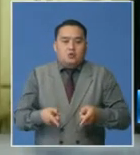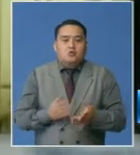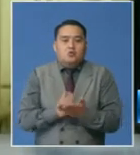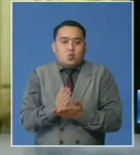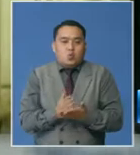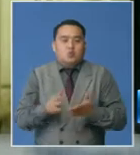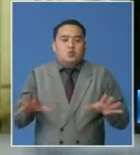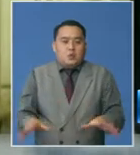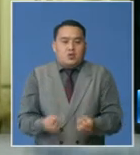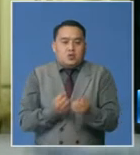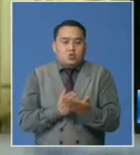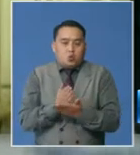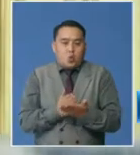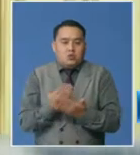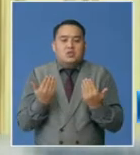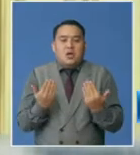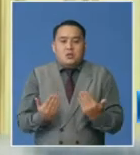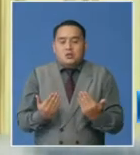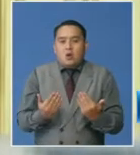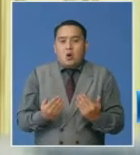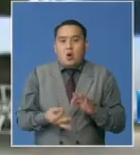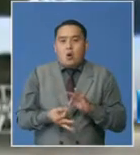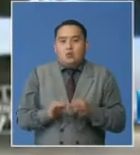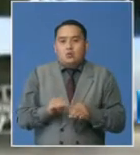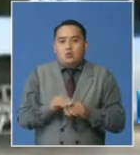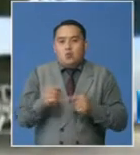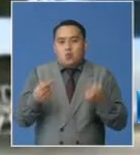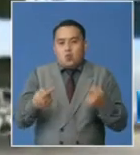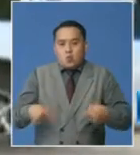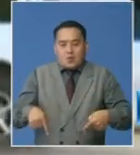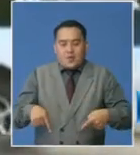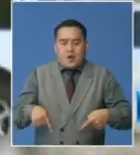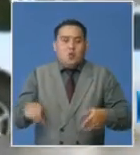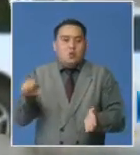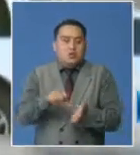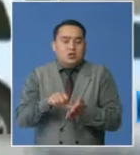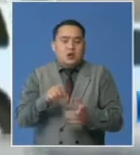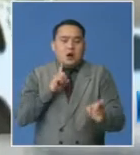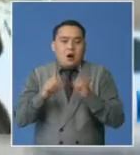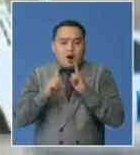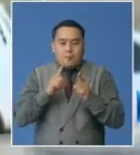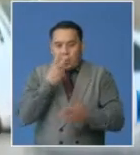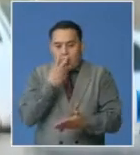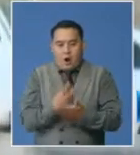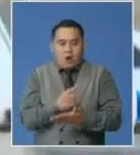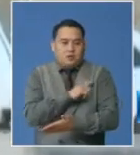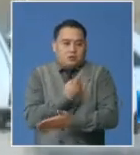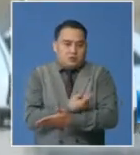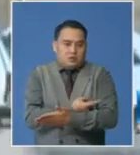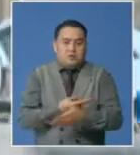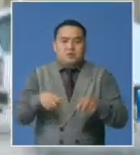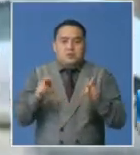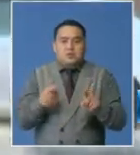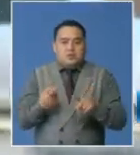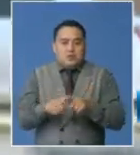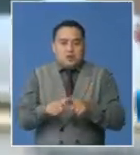ЧС, которая в настоящее время находится на очень низком уровне. Участникам конференции продемонстрировали силы и средства